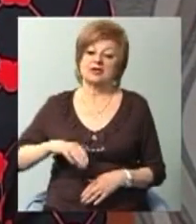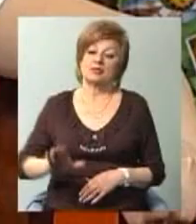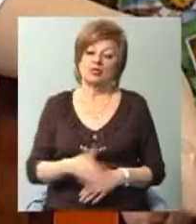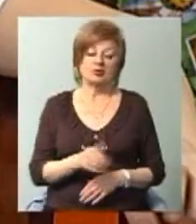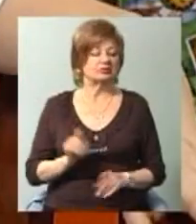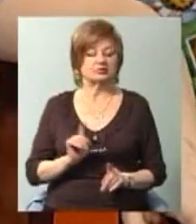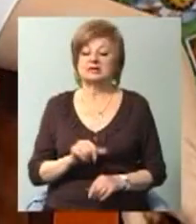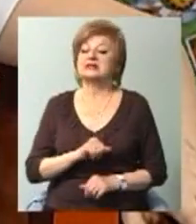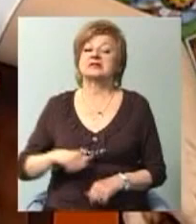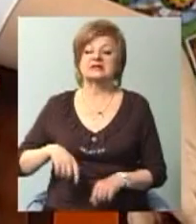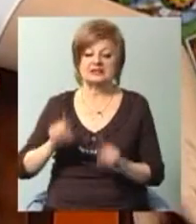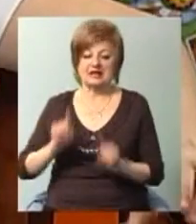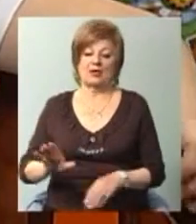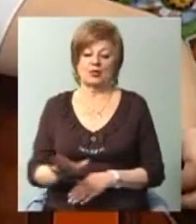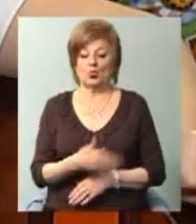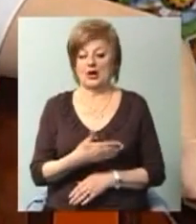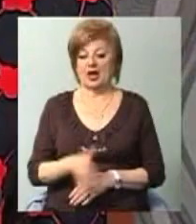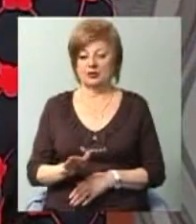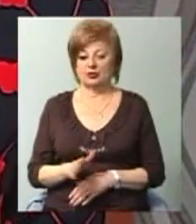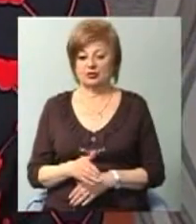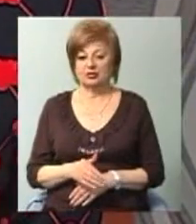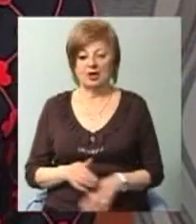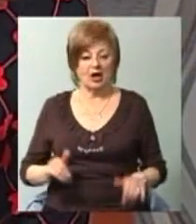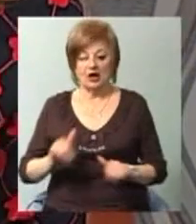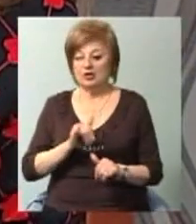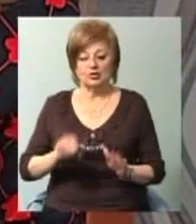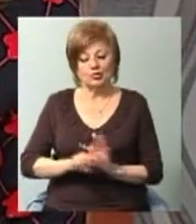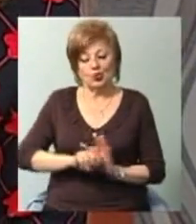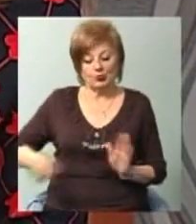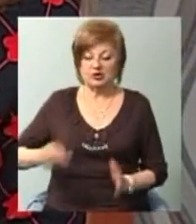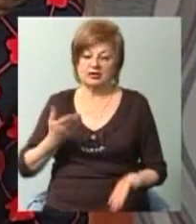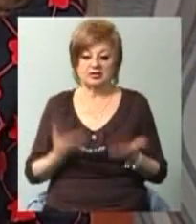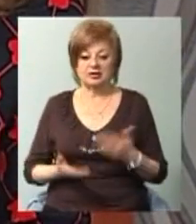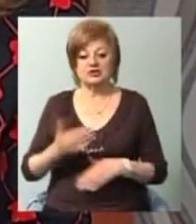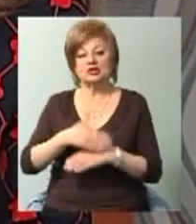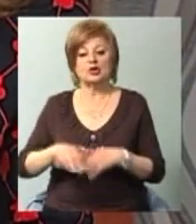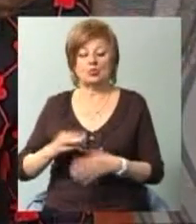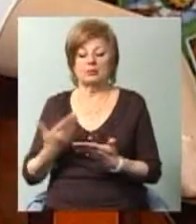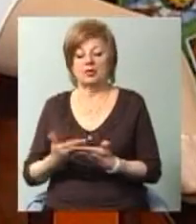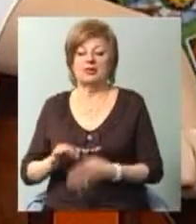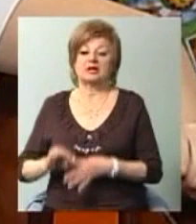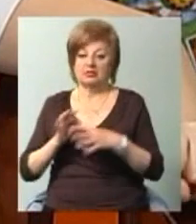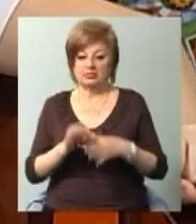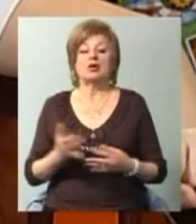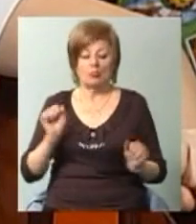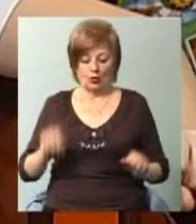гуляють? Вони самі по собі гуляють. А нікуди вони не втечуть, якщо ти їх випустиш на вулицю, наприклад?